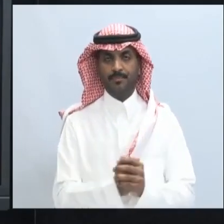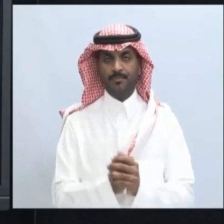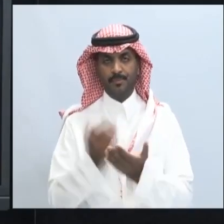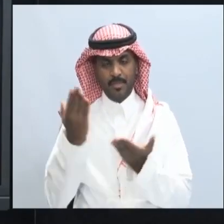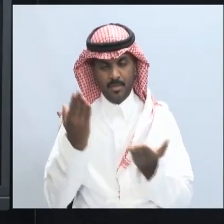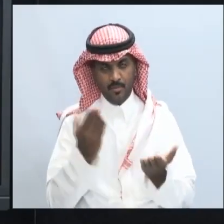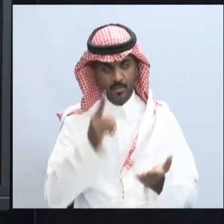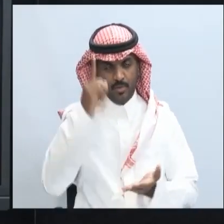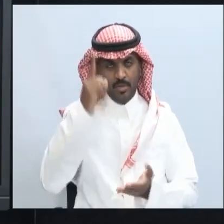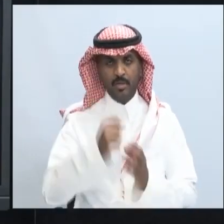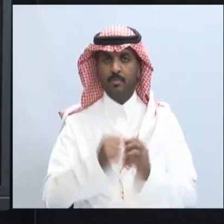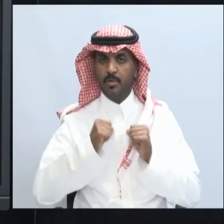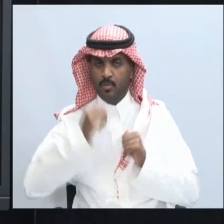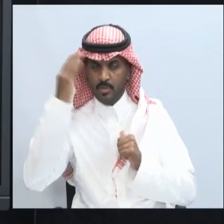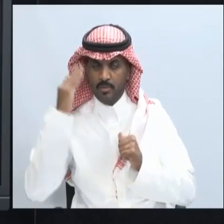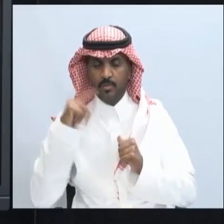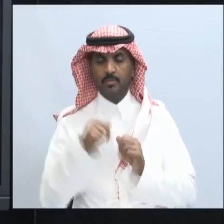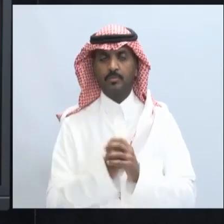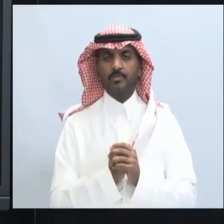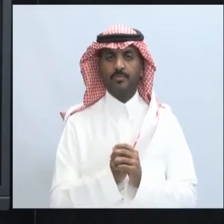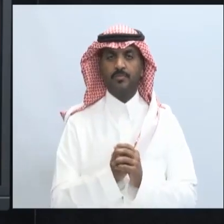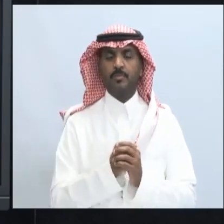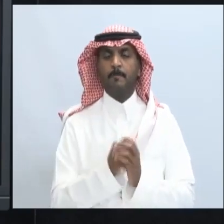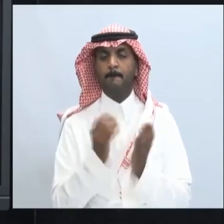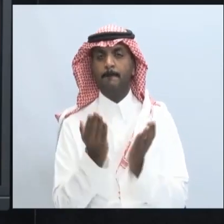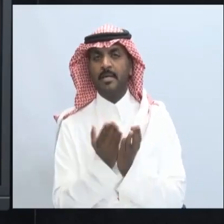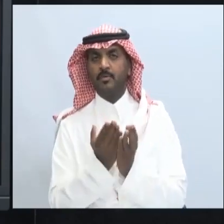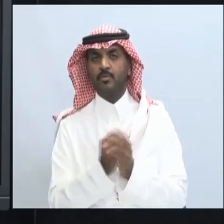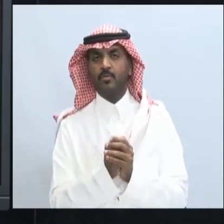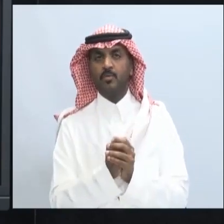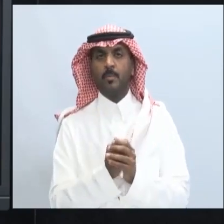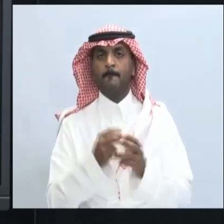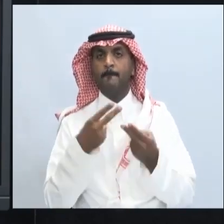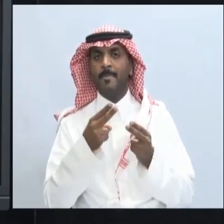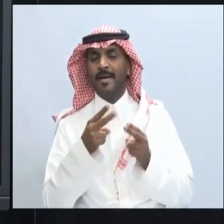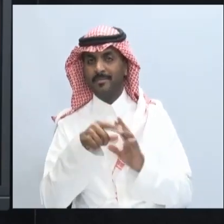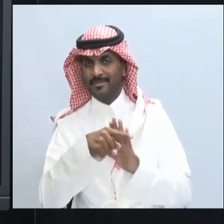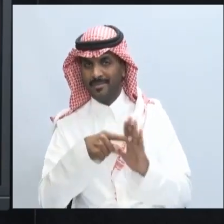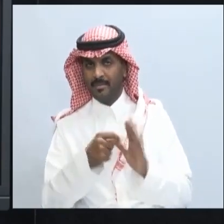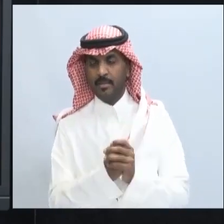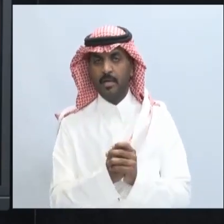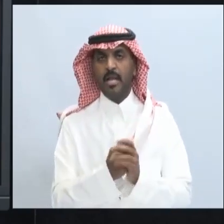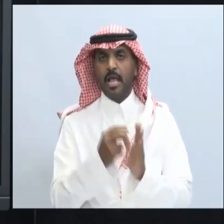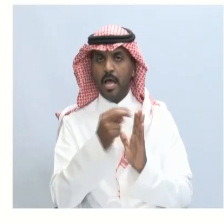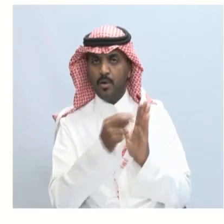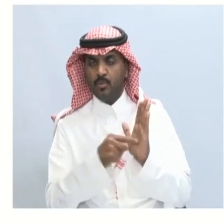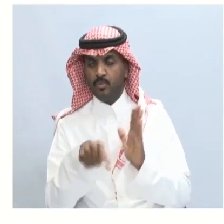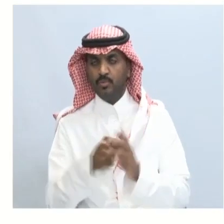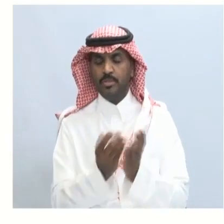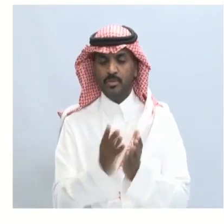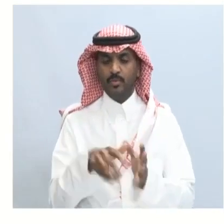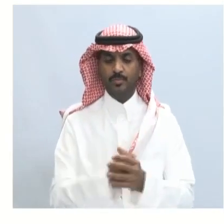حياكم الله ابنائي وبناتي الطلاب في ماده مبادئ القانون وبين يدينا درسنا في هذا